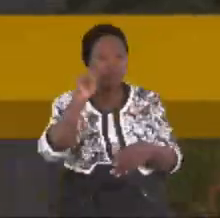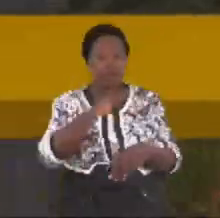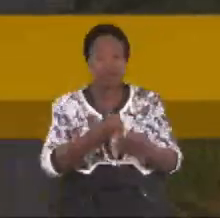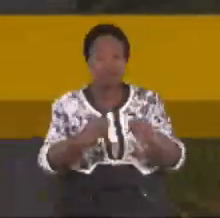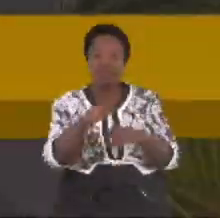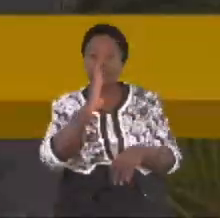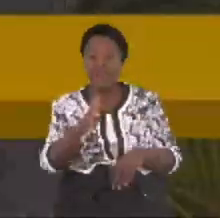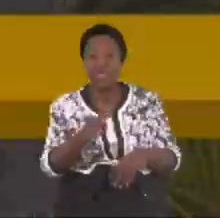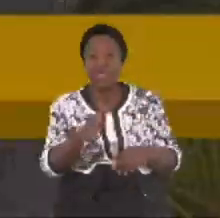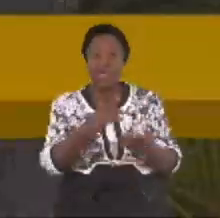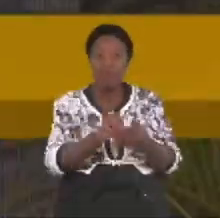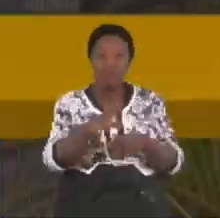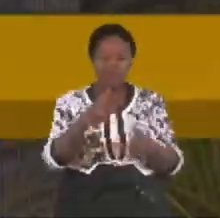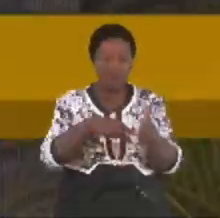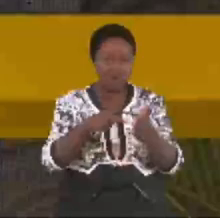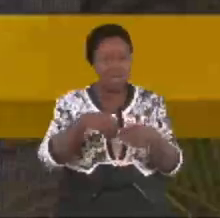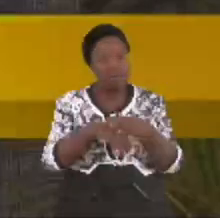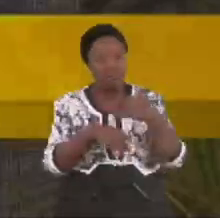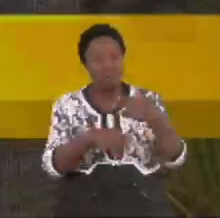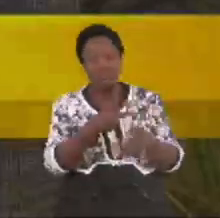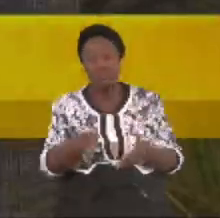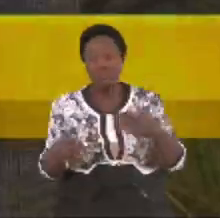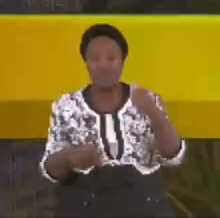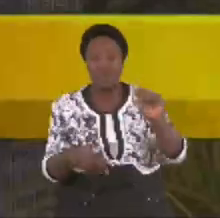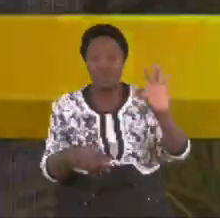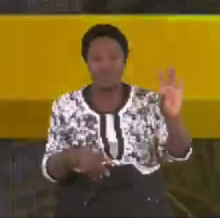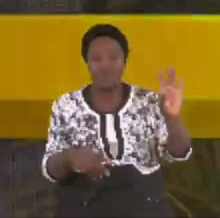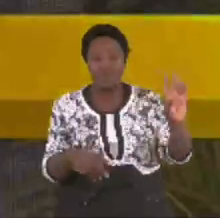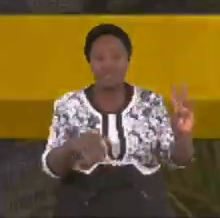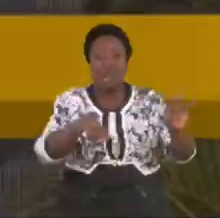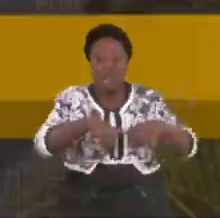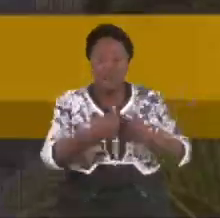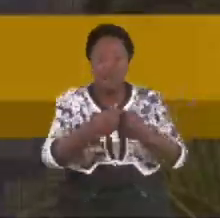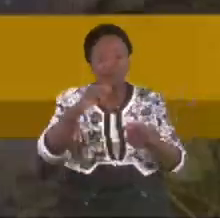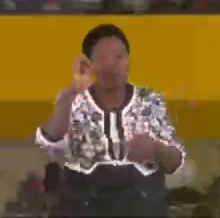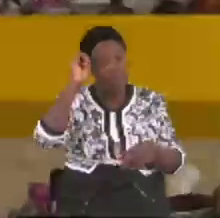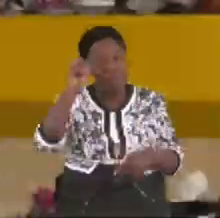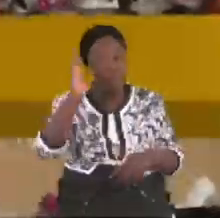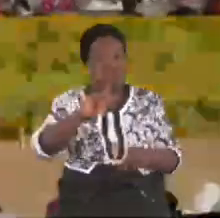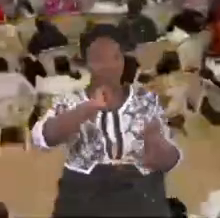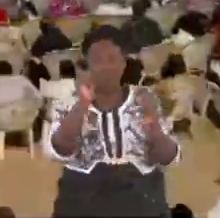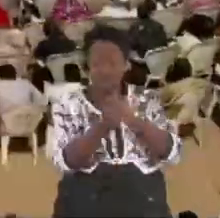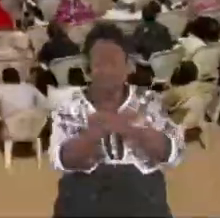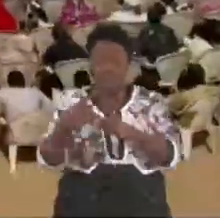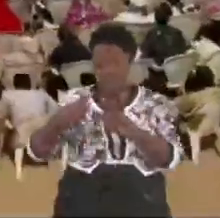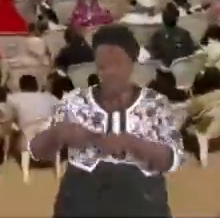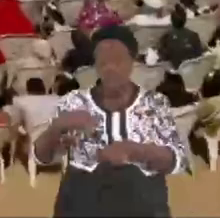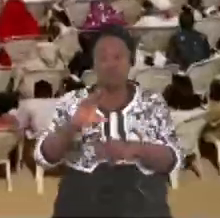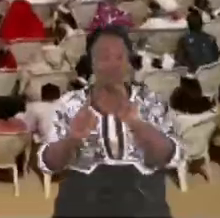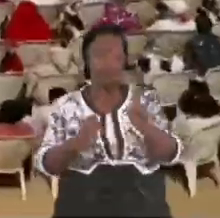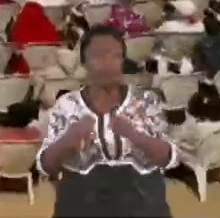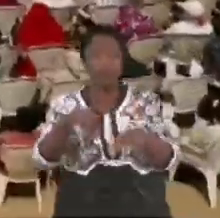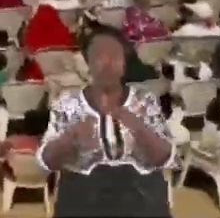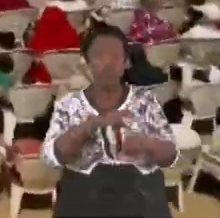ce qu'il allait porter, nous avons lu le verset 17. Comment il va ramener les cœurs du peuple,